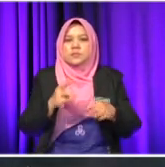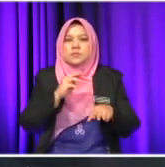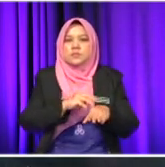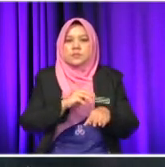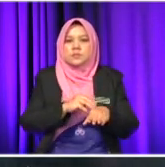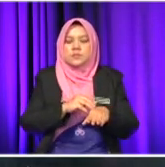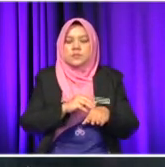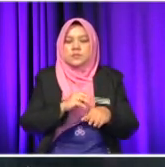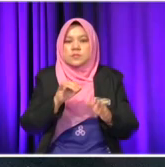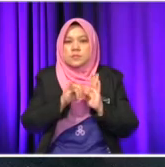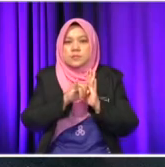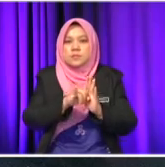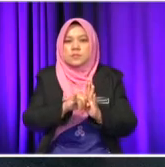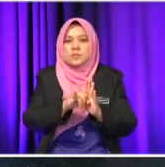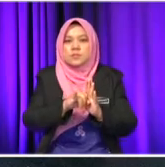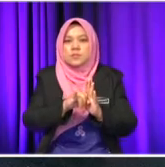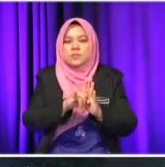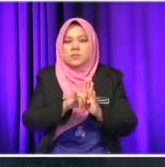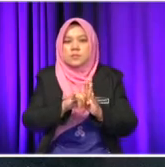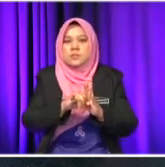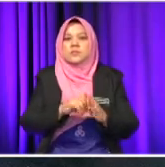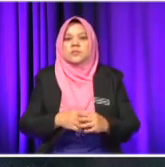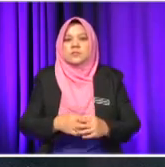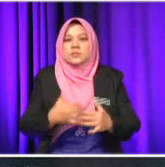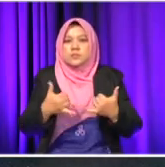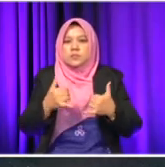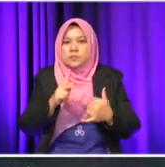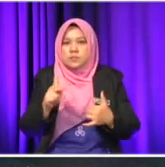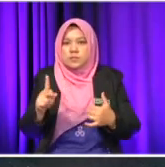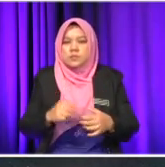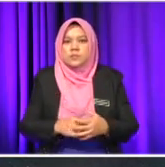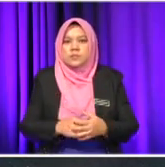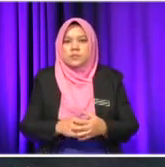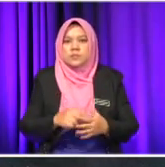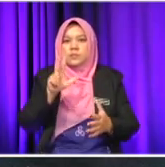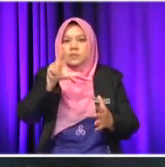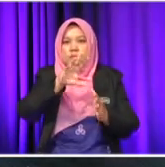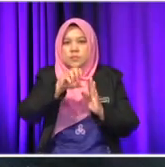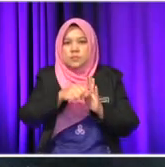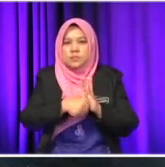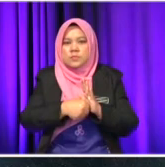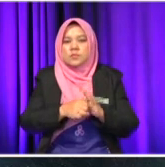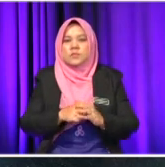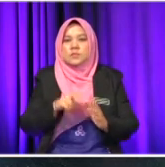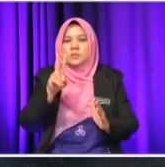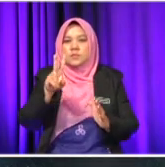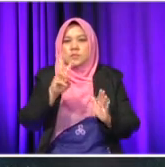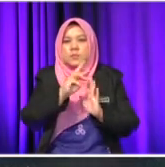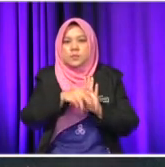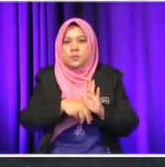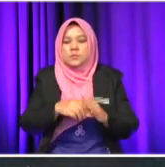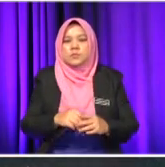iklan kamu tuh nak dimainkan kamu boleh pilih 30 soal hingga 2 rumit kamu